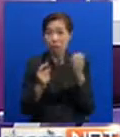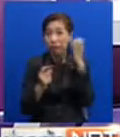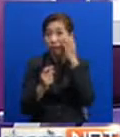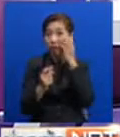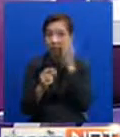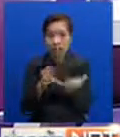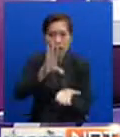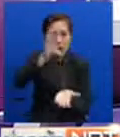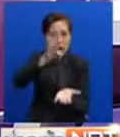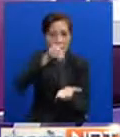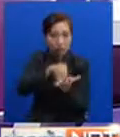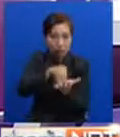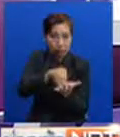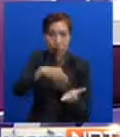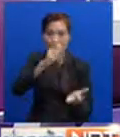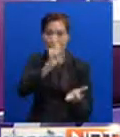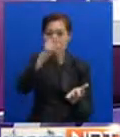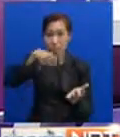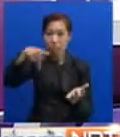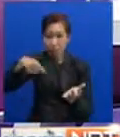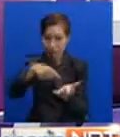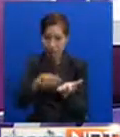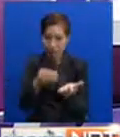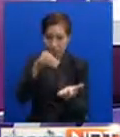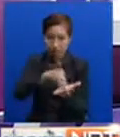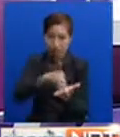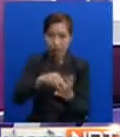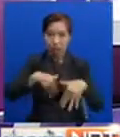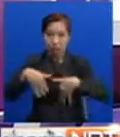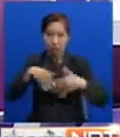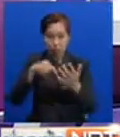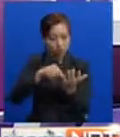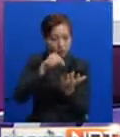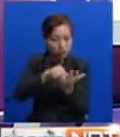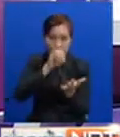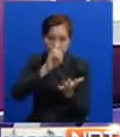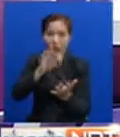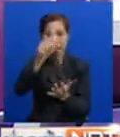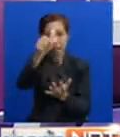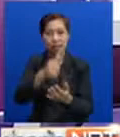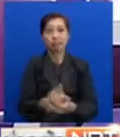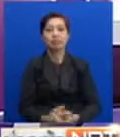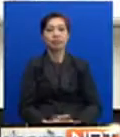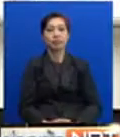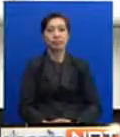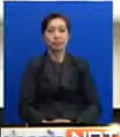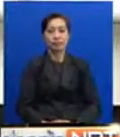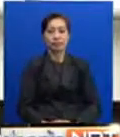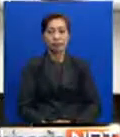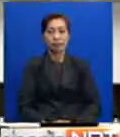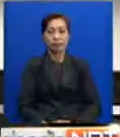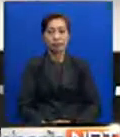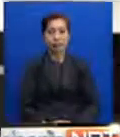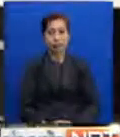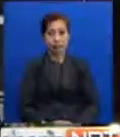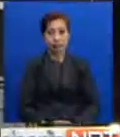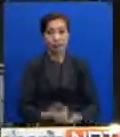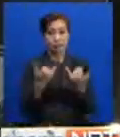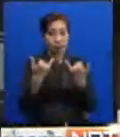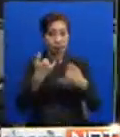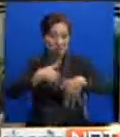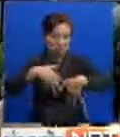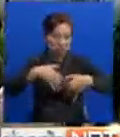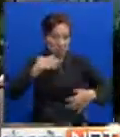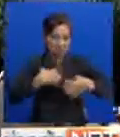เรื่องร้องทุกข์จากประชาชนอีกหนึ่งช่องทางด้วยไปติดตามรายละเอียดเรื่องนี้จากรายงานกันค่ะ จำนวนเรื่องร้องเรียน